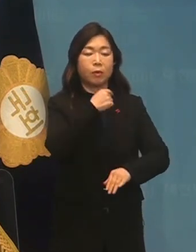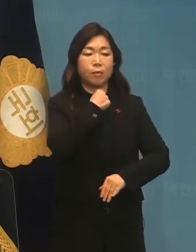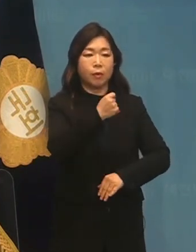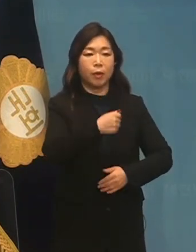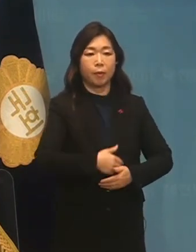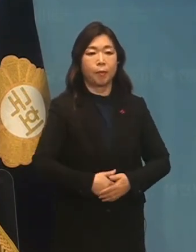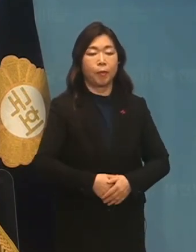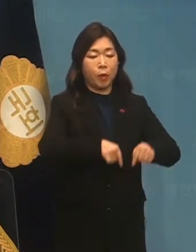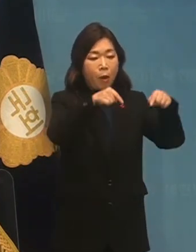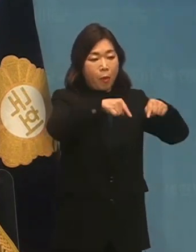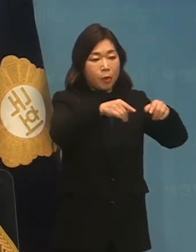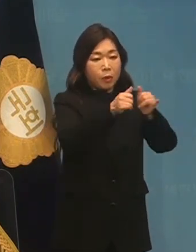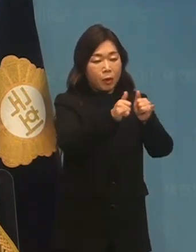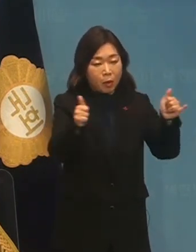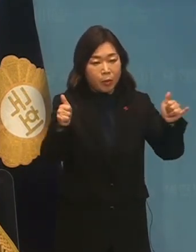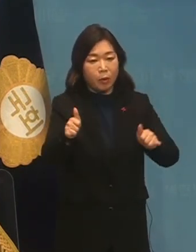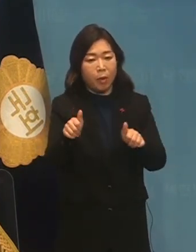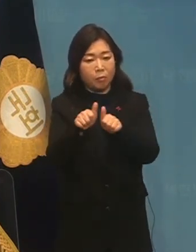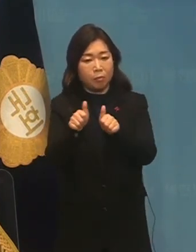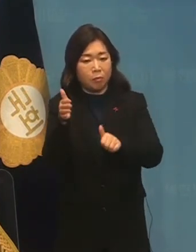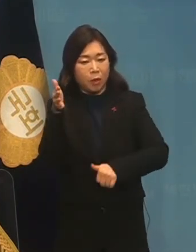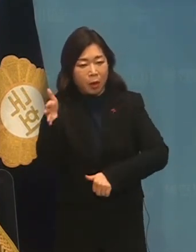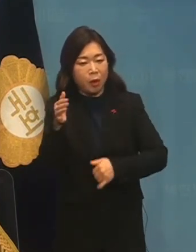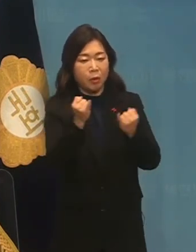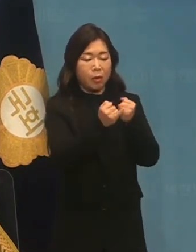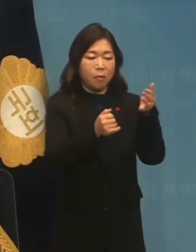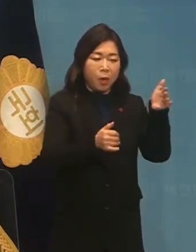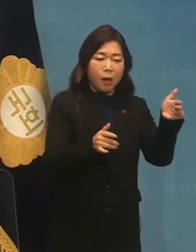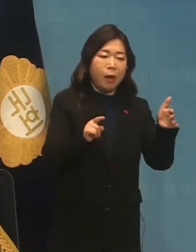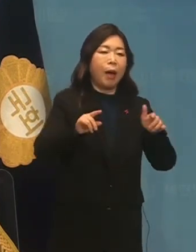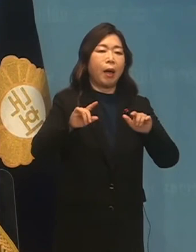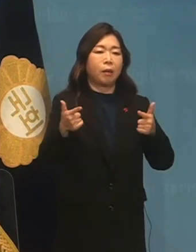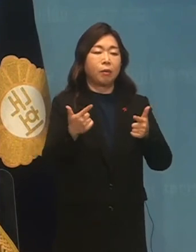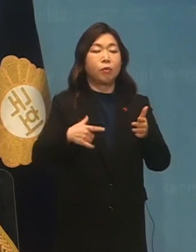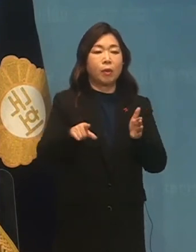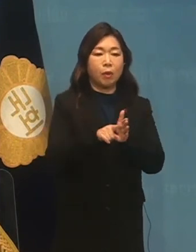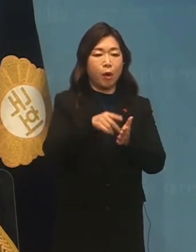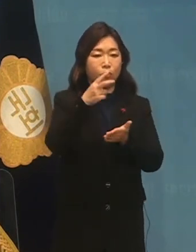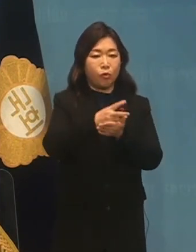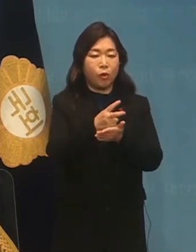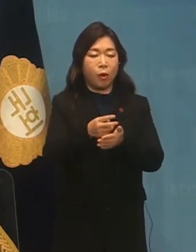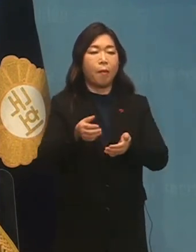면접관 구석이 한쪽 성으로 채워지지 않도록 규정을 만들겠습니다.